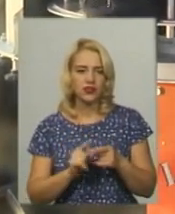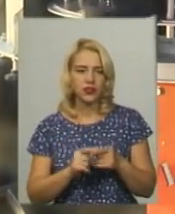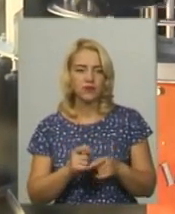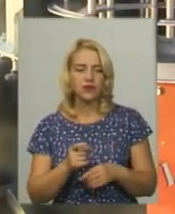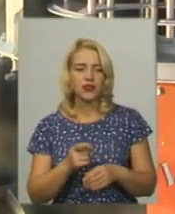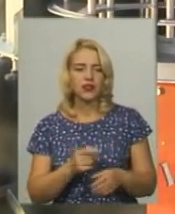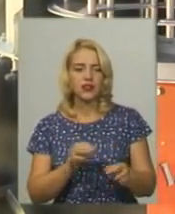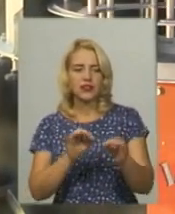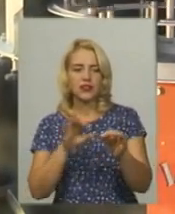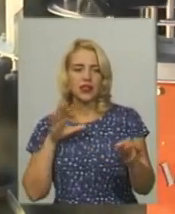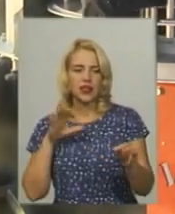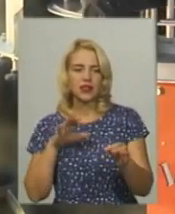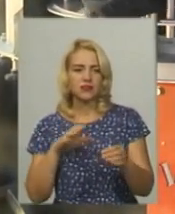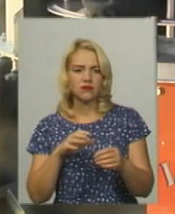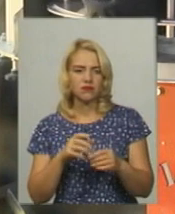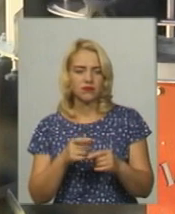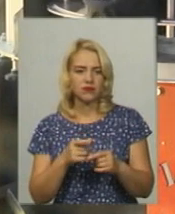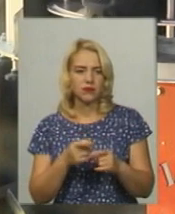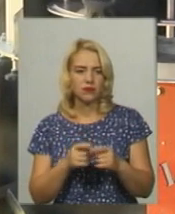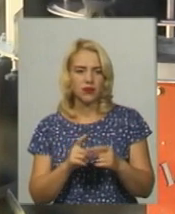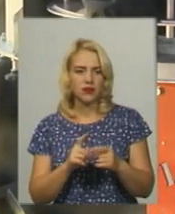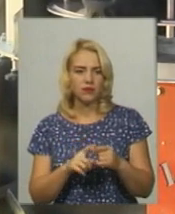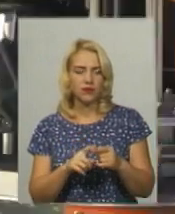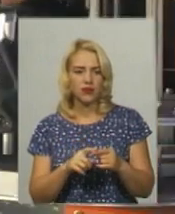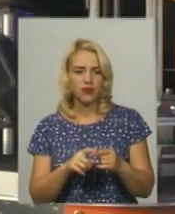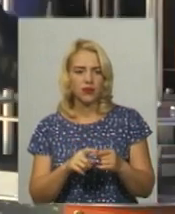стрільба Archery Tech. Ми називаємо її